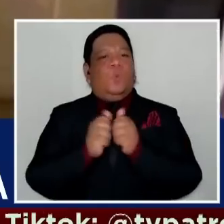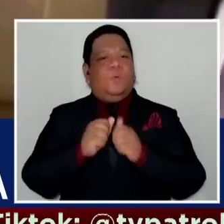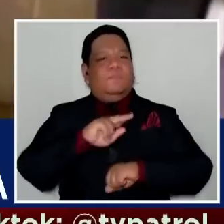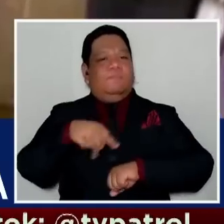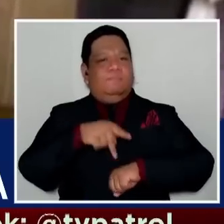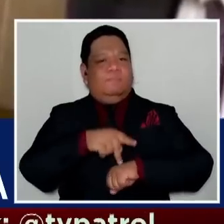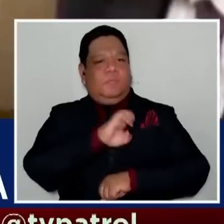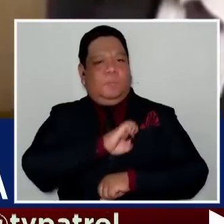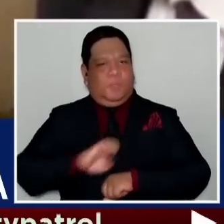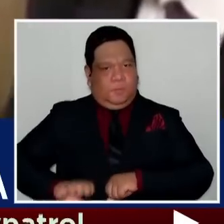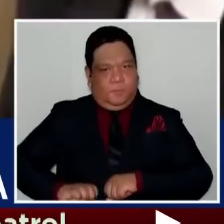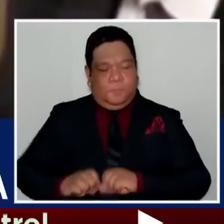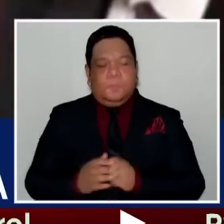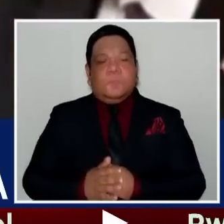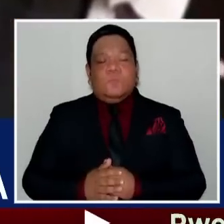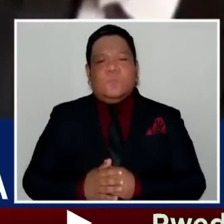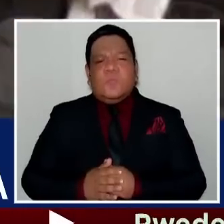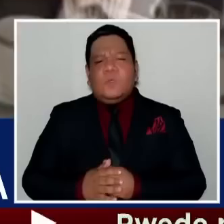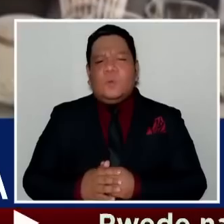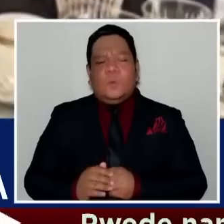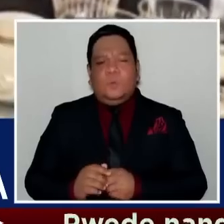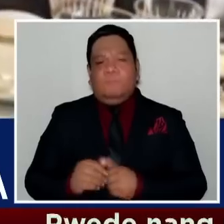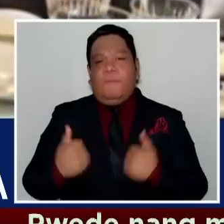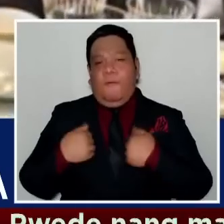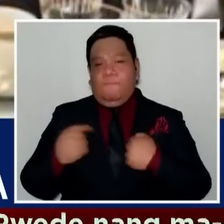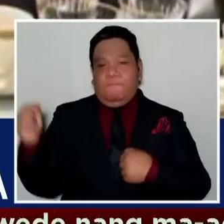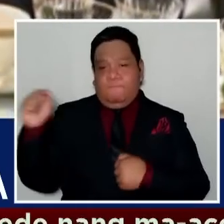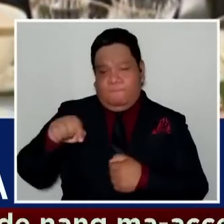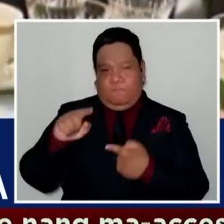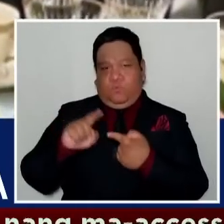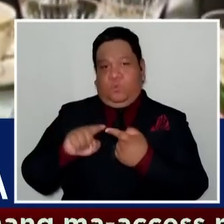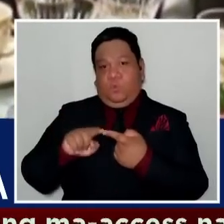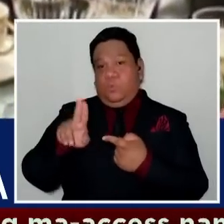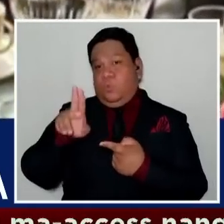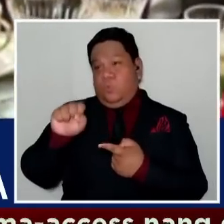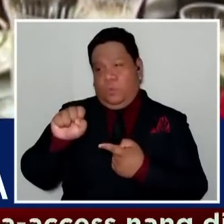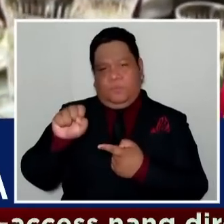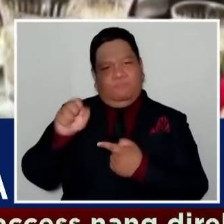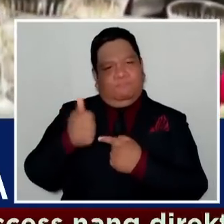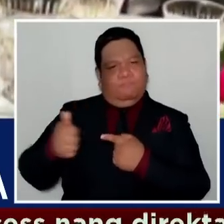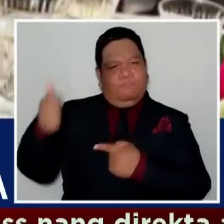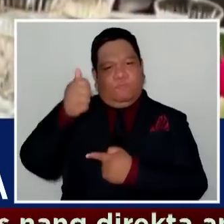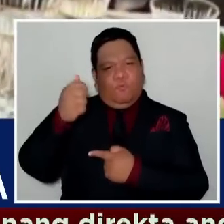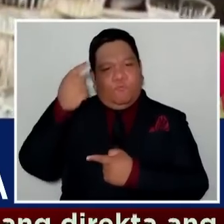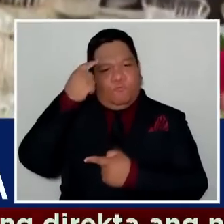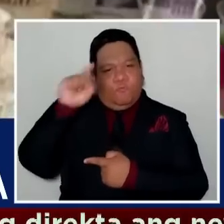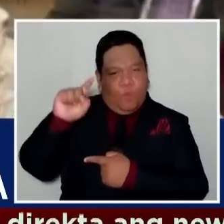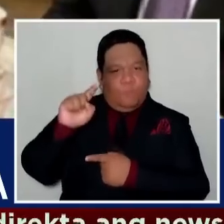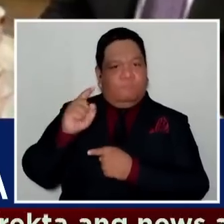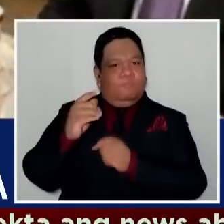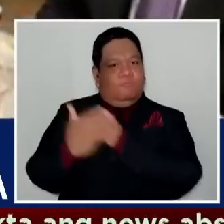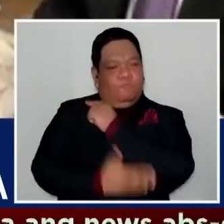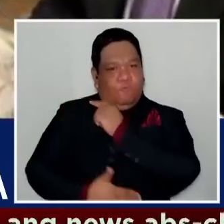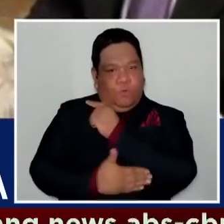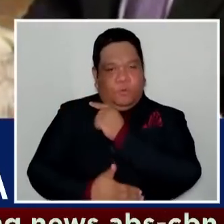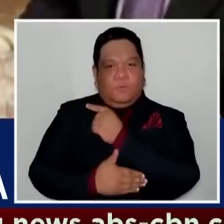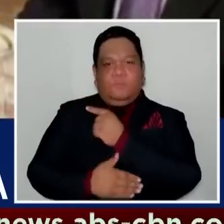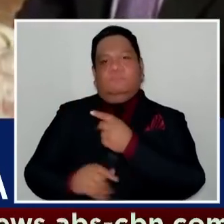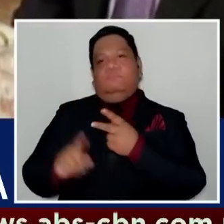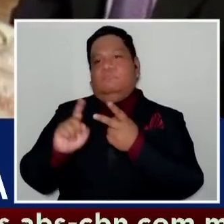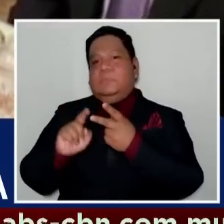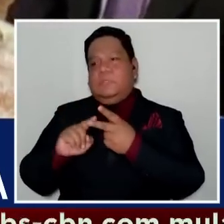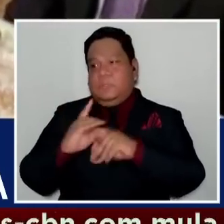gabi. Dinaluhan ito ni na U.S. Secretary of State Antony Blinken, Secretary of Defense Lloyd Austin at National